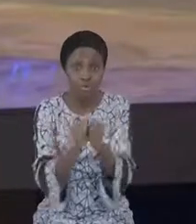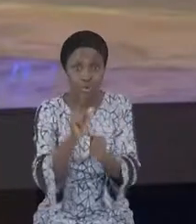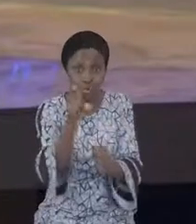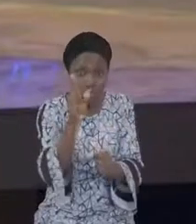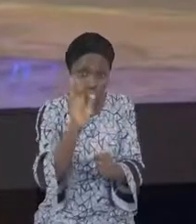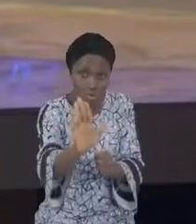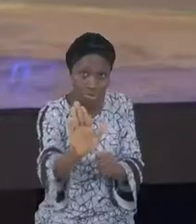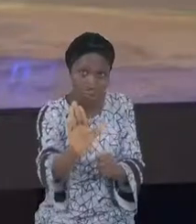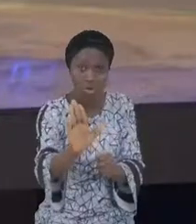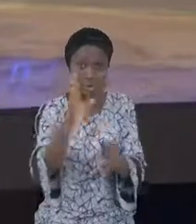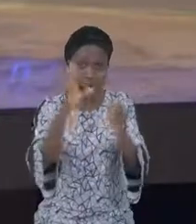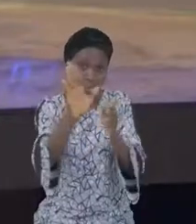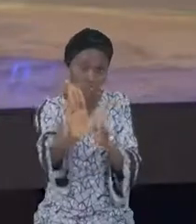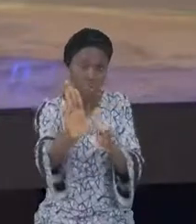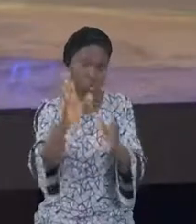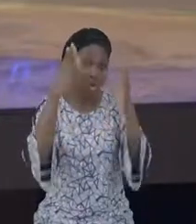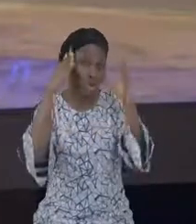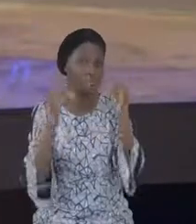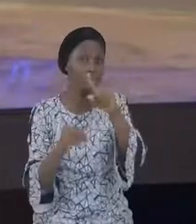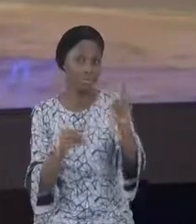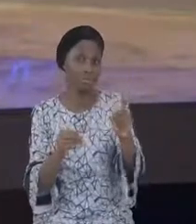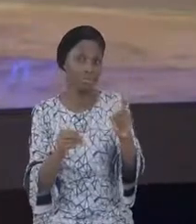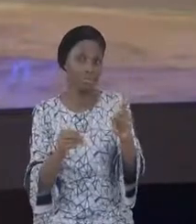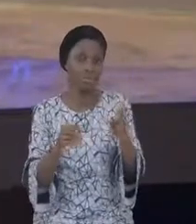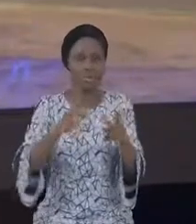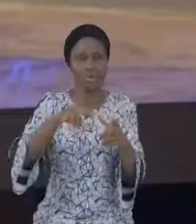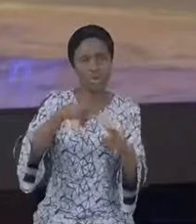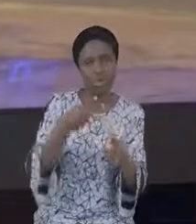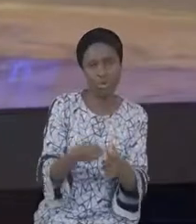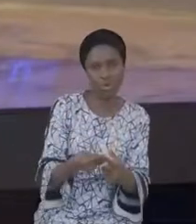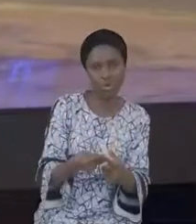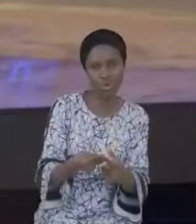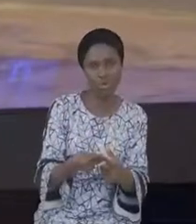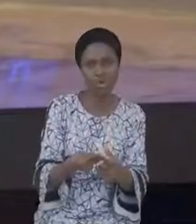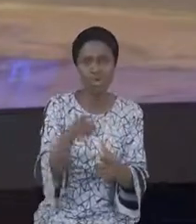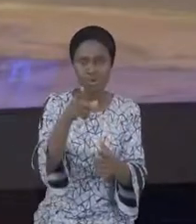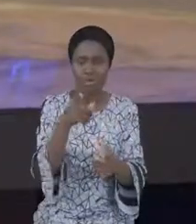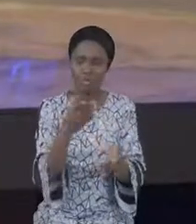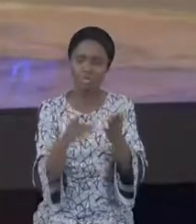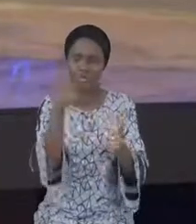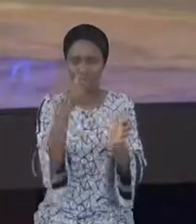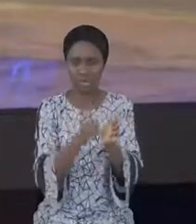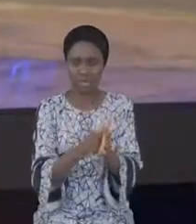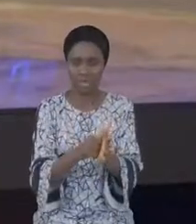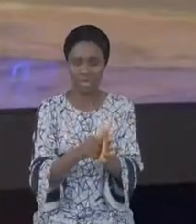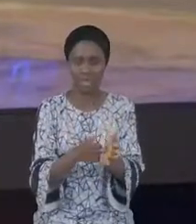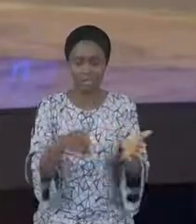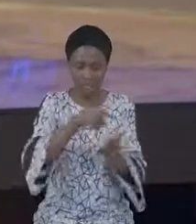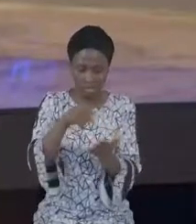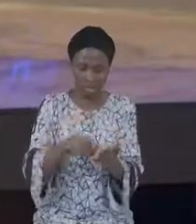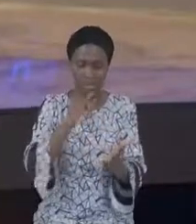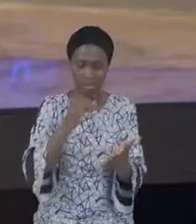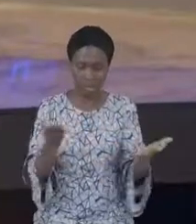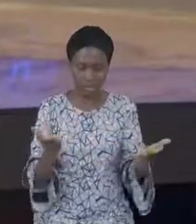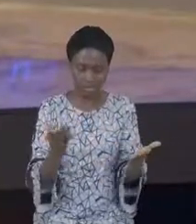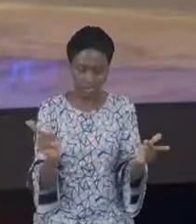experience, or rather, à, wouldn't you say, this is where plutôt, I am now, que, and this is what God has provided